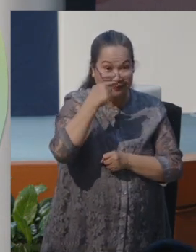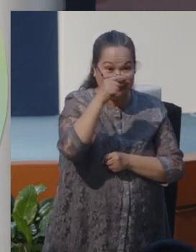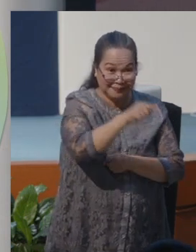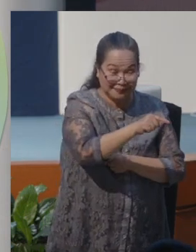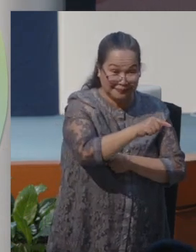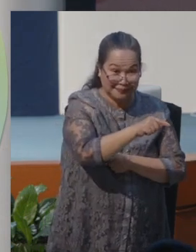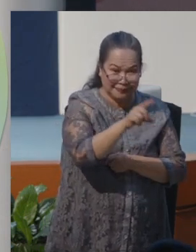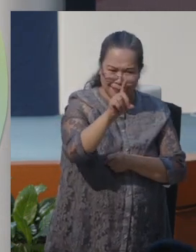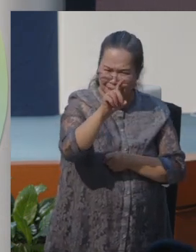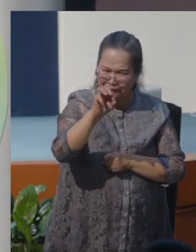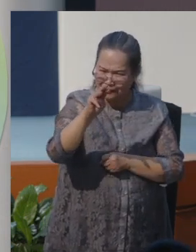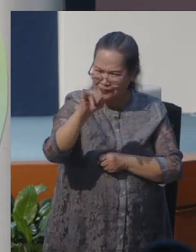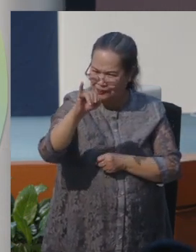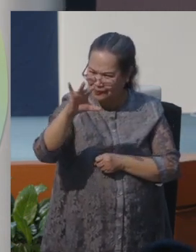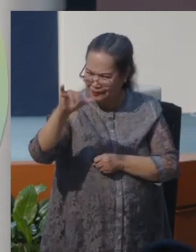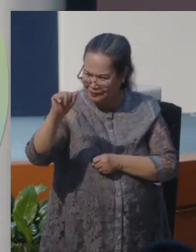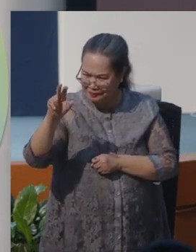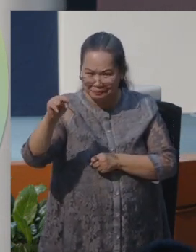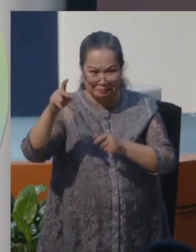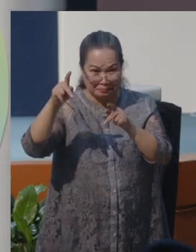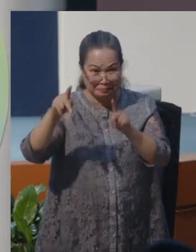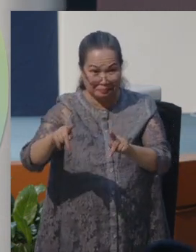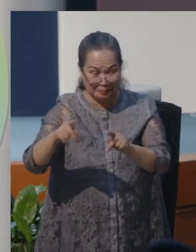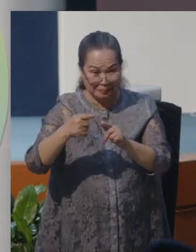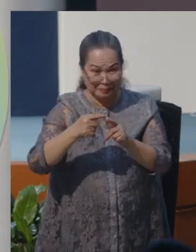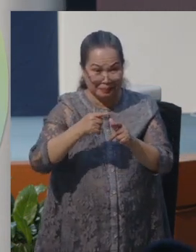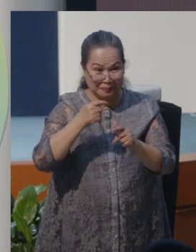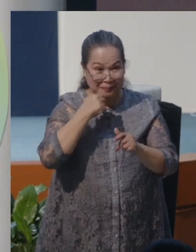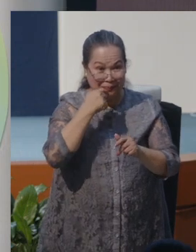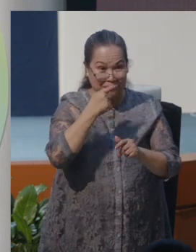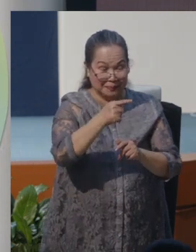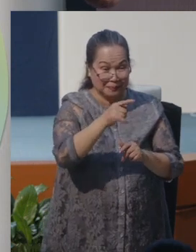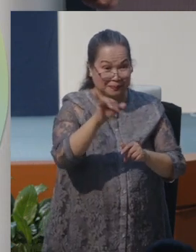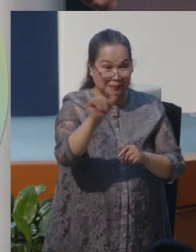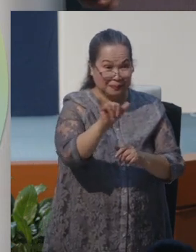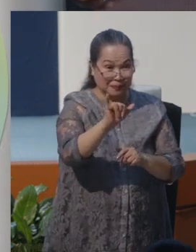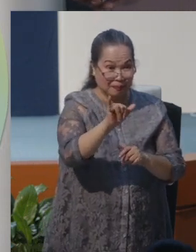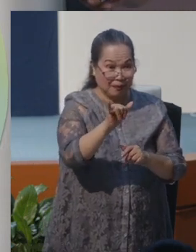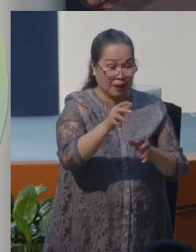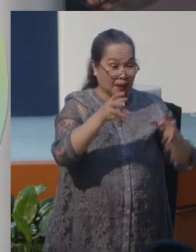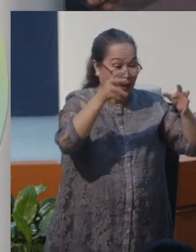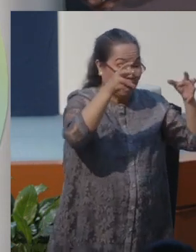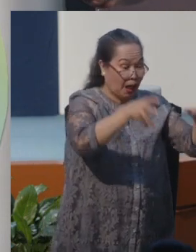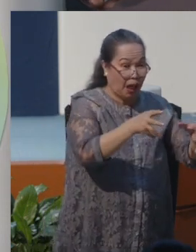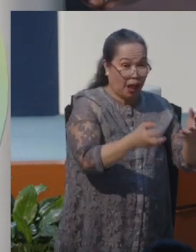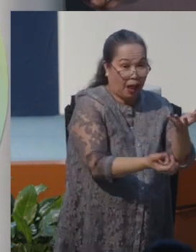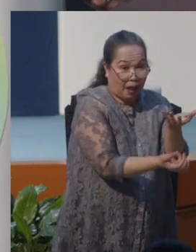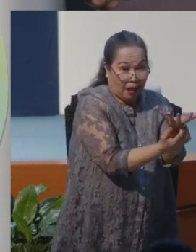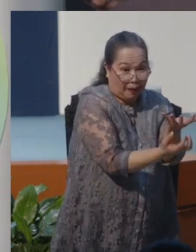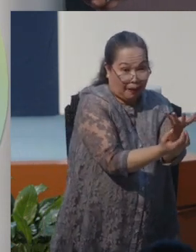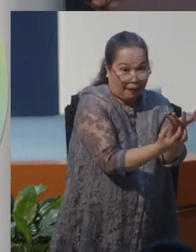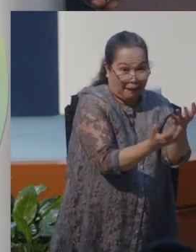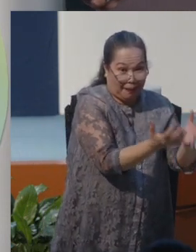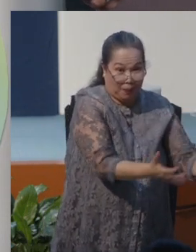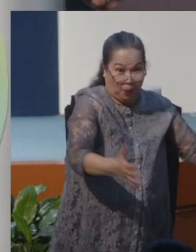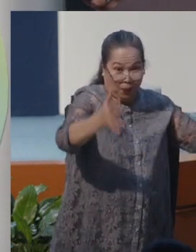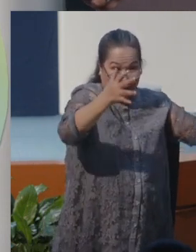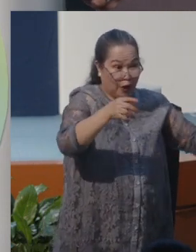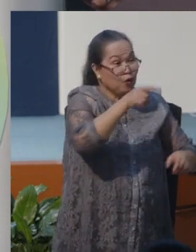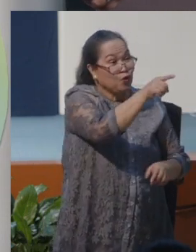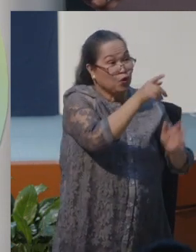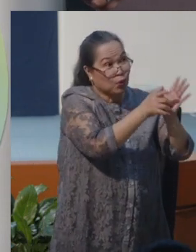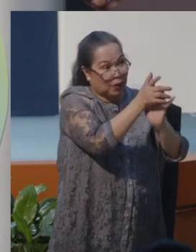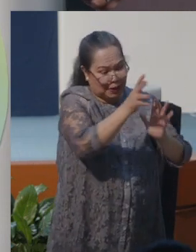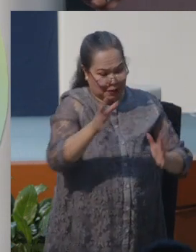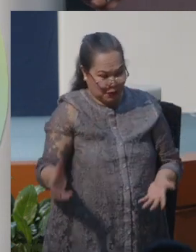ni Domitian, Emperor Domitian, na ilubog siya sa isang pot of boiling oil. Ginawa siyang hot pot. No? Pero